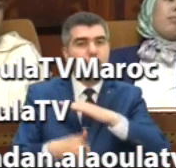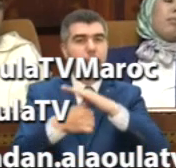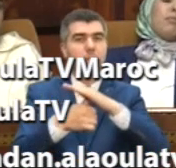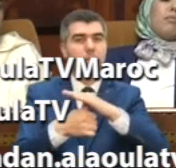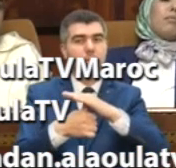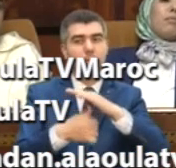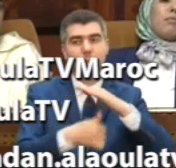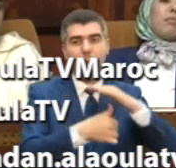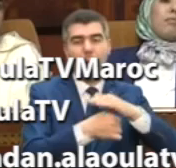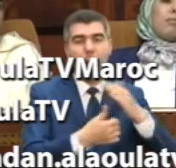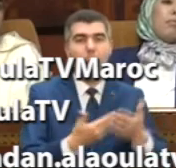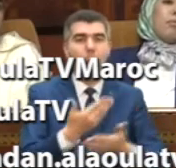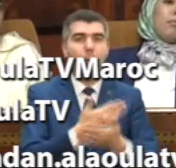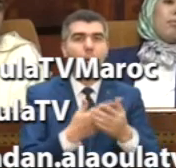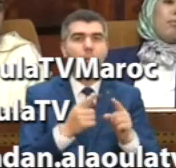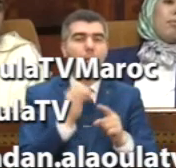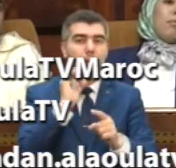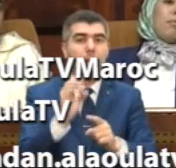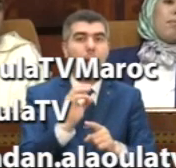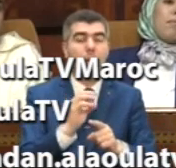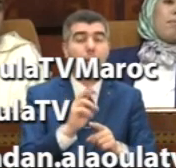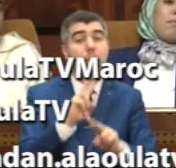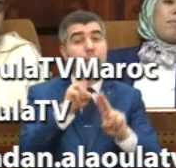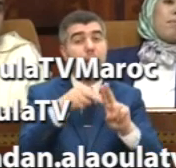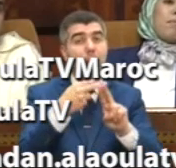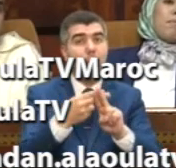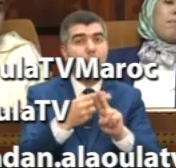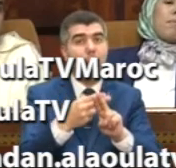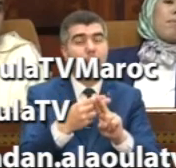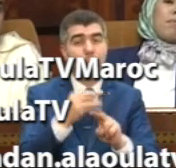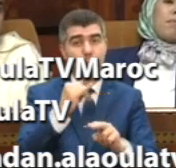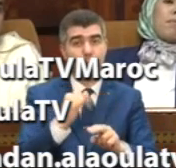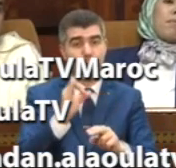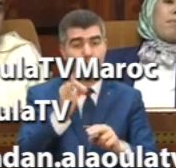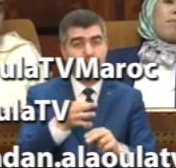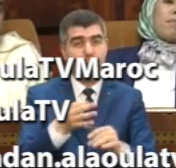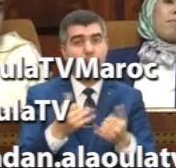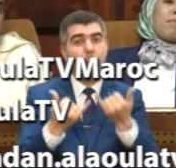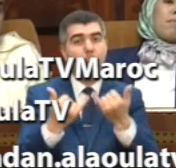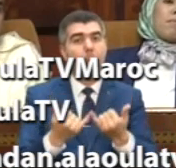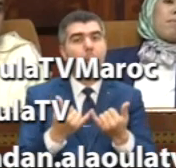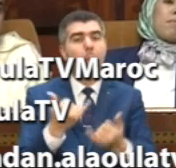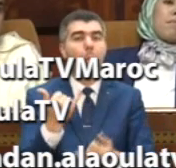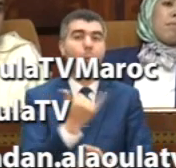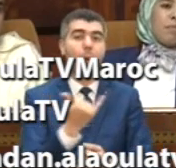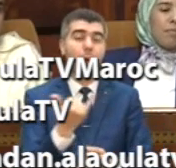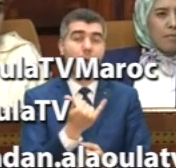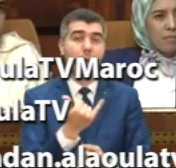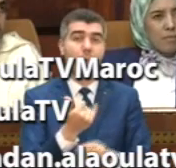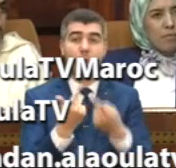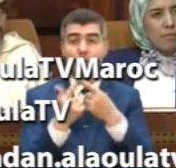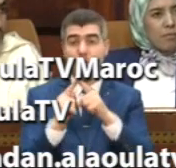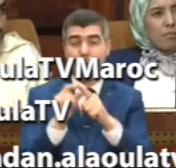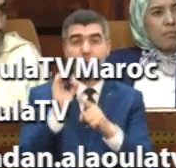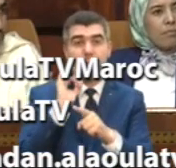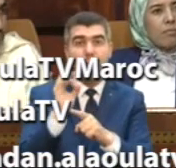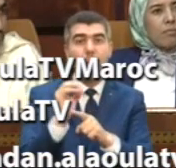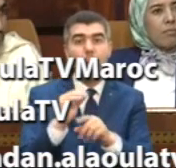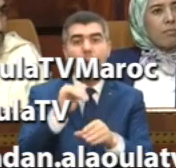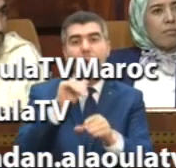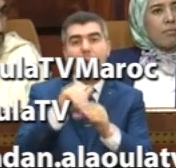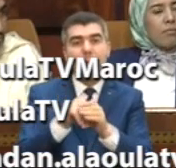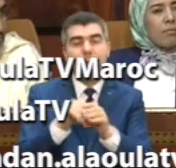عامة تفصل على المقاس، خصنا نتردو سيد الوزير. طبعا ما يمكنش اليوم، خص الاستحقاق هو الذي يحكم. إلى الأحزاب السياسية عندها